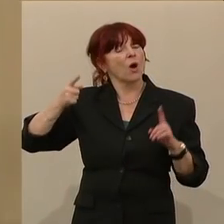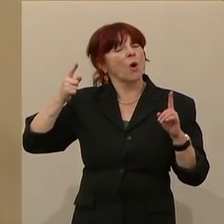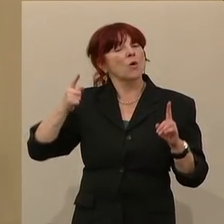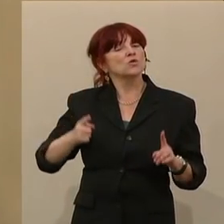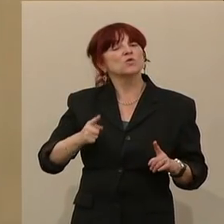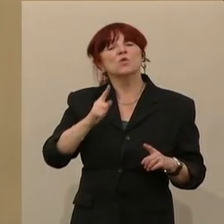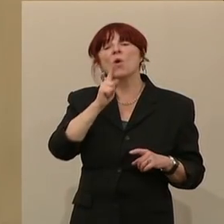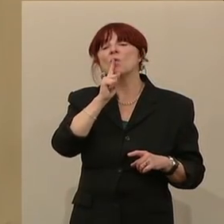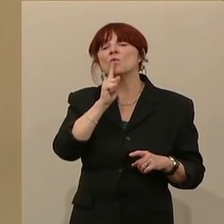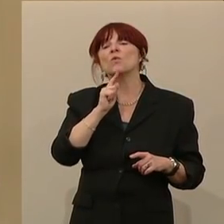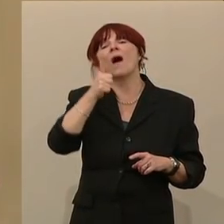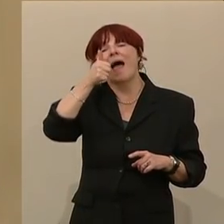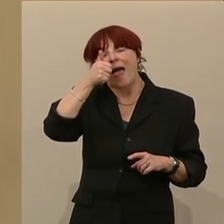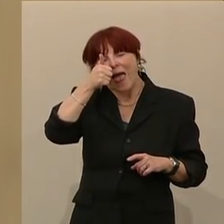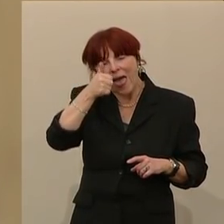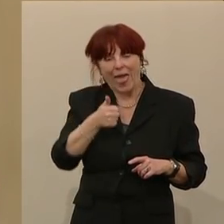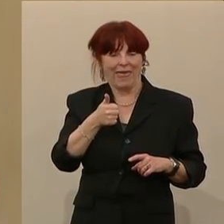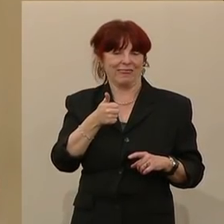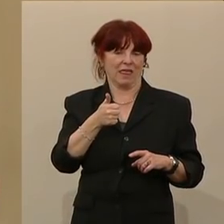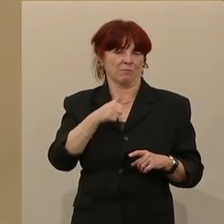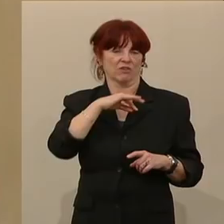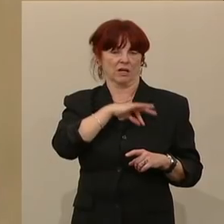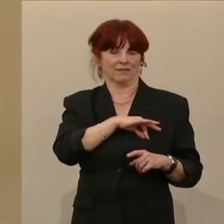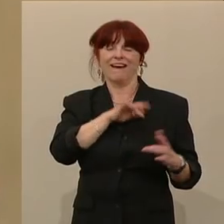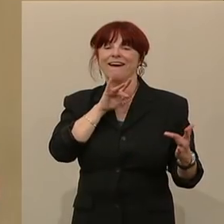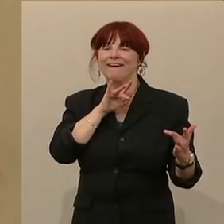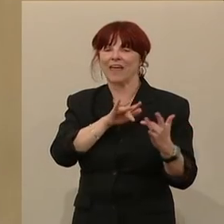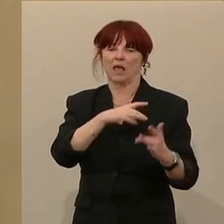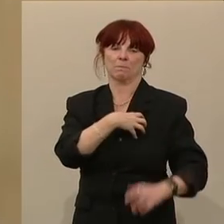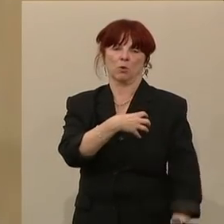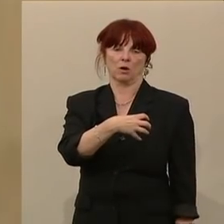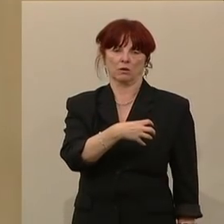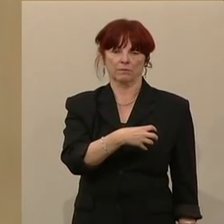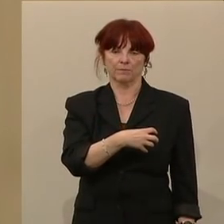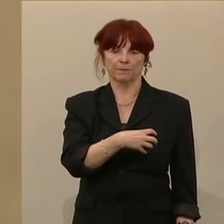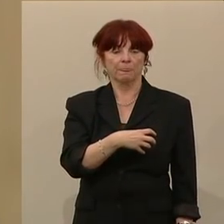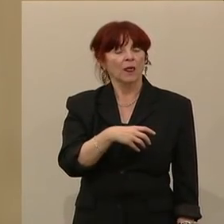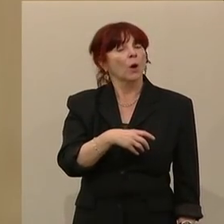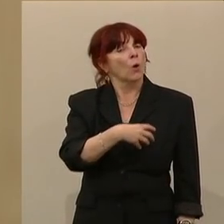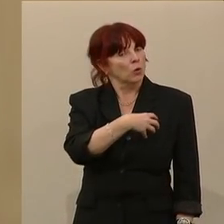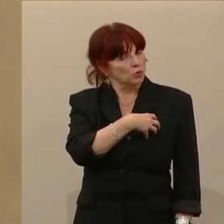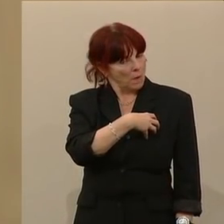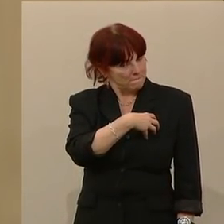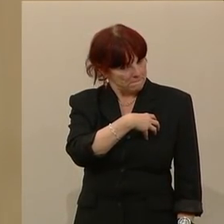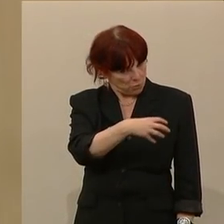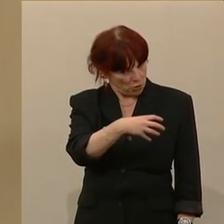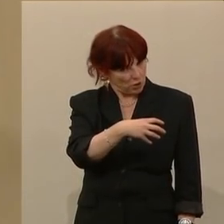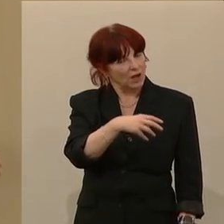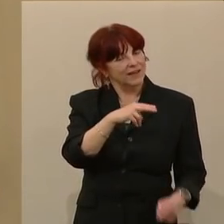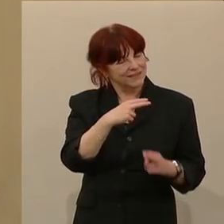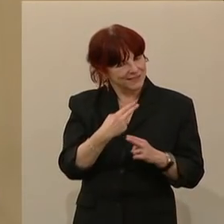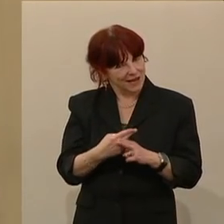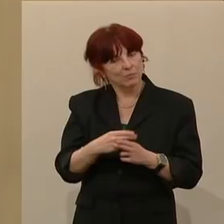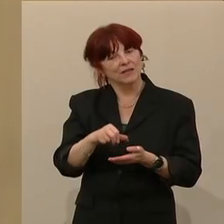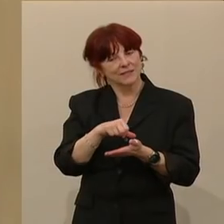nur einem verpflichtet sein, nämlich dem Bürger. Und wenn der Bürger über die Abgaben zahlt, das in